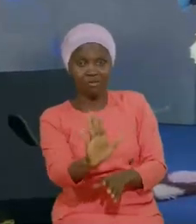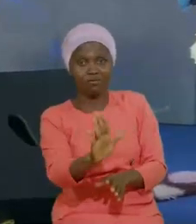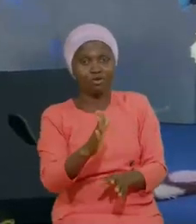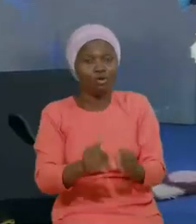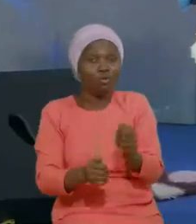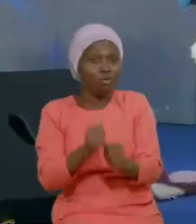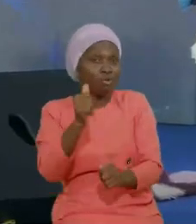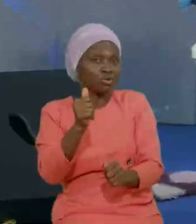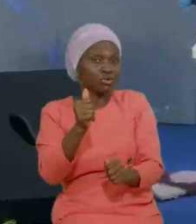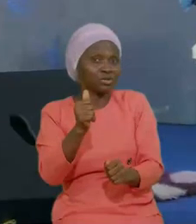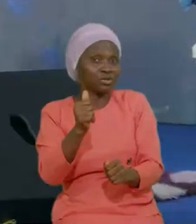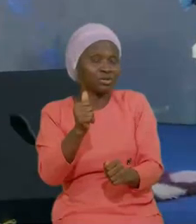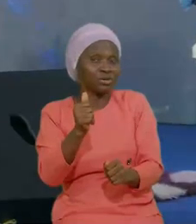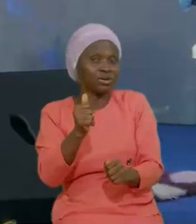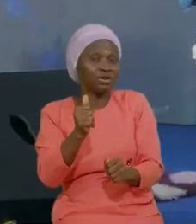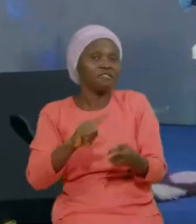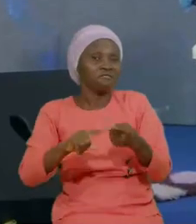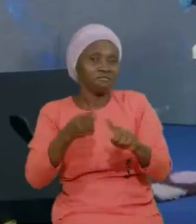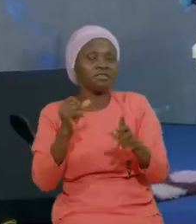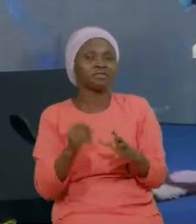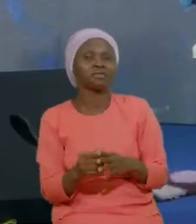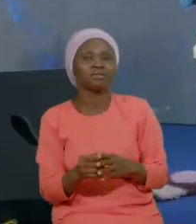most familiar friends.